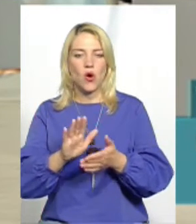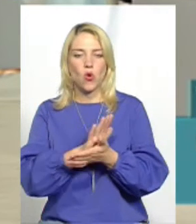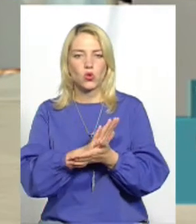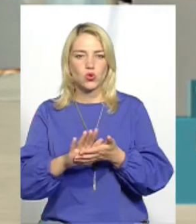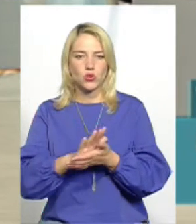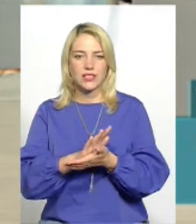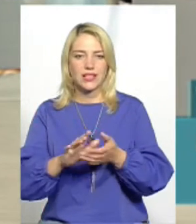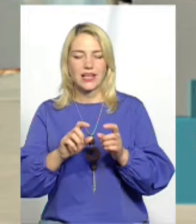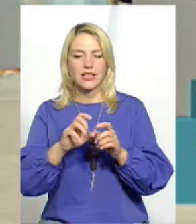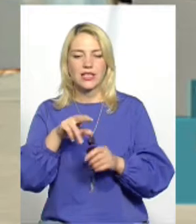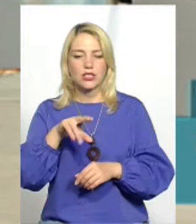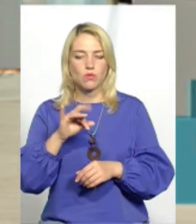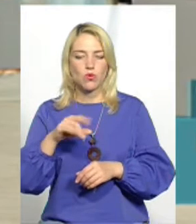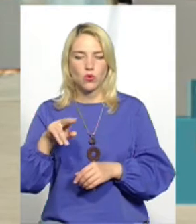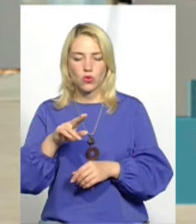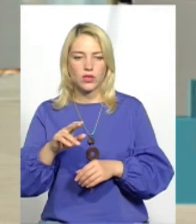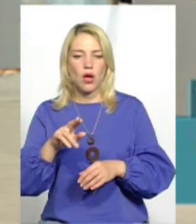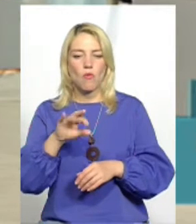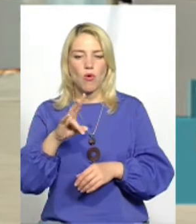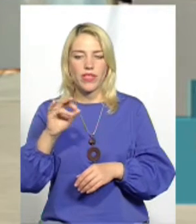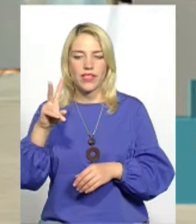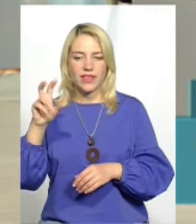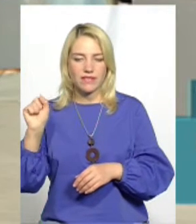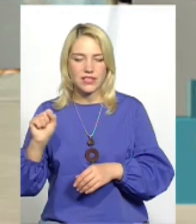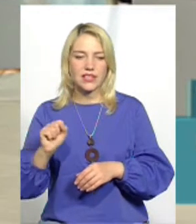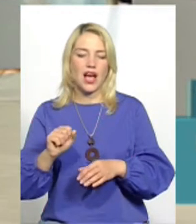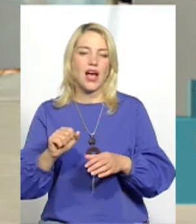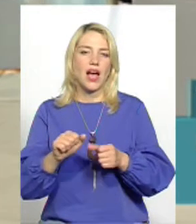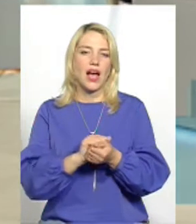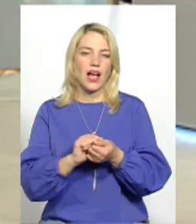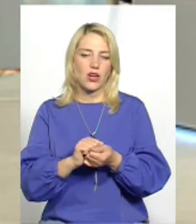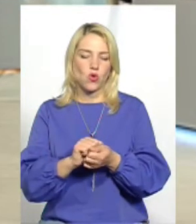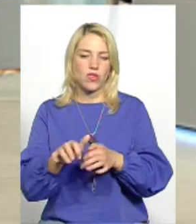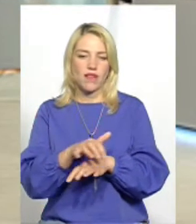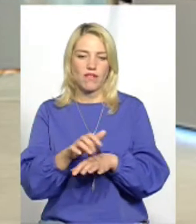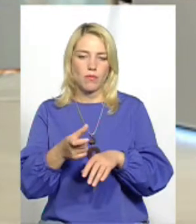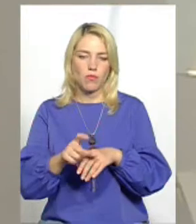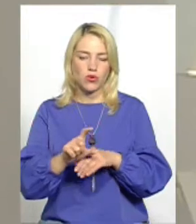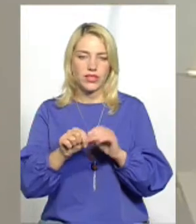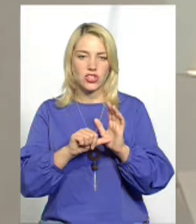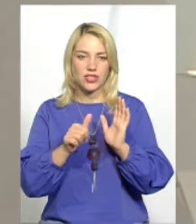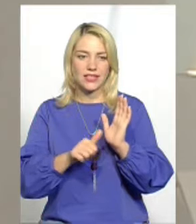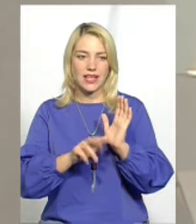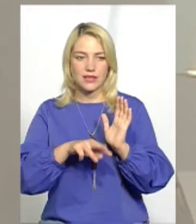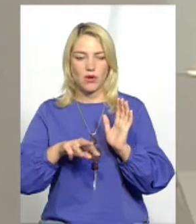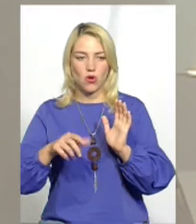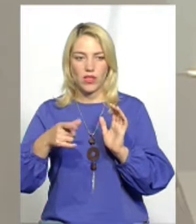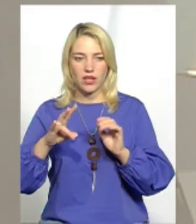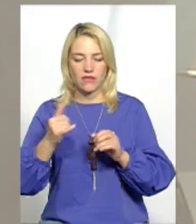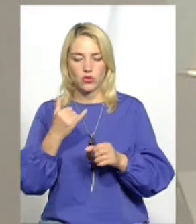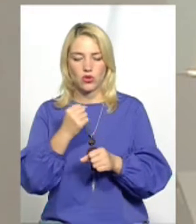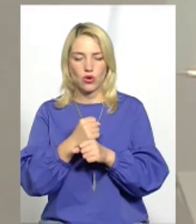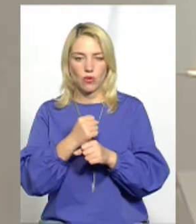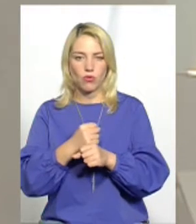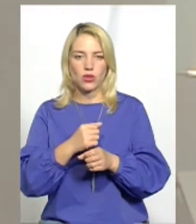очисних споруд Понінківської картонно-паперової фабрики вартістю понад 16 мільйонів гривень. Сьогодні роботи йдуть відповідно